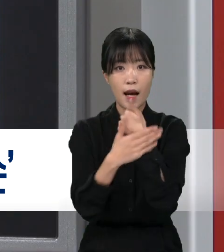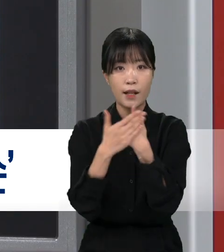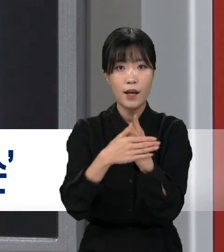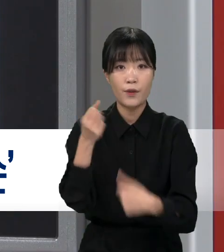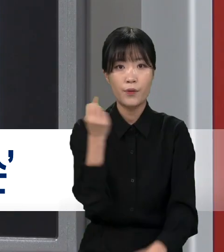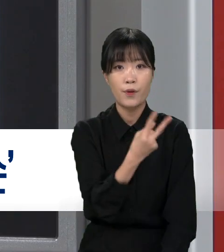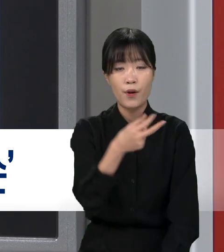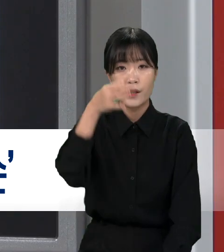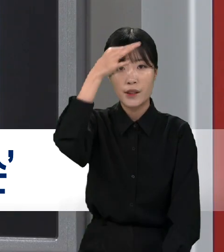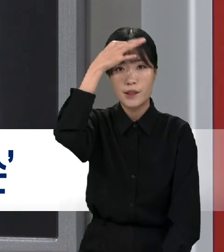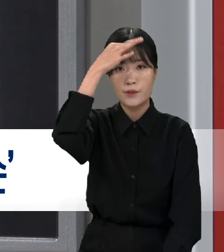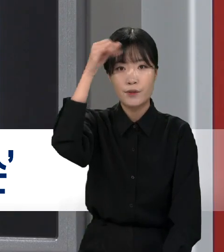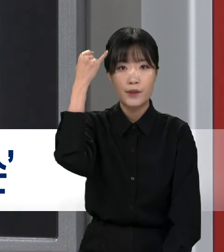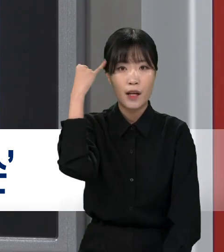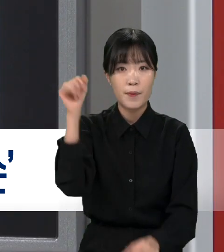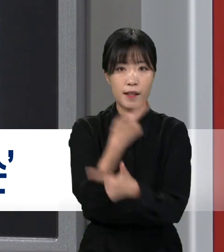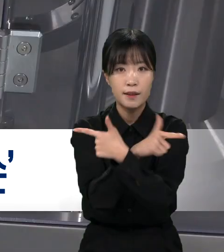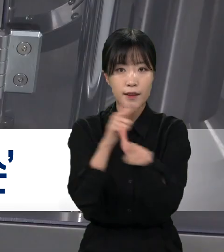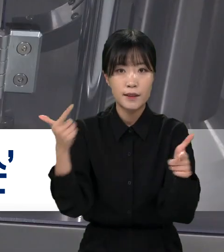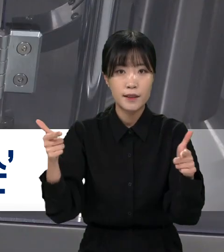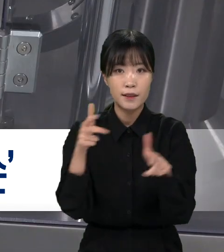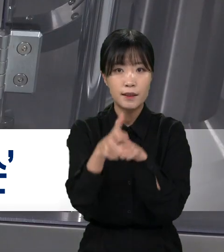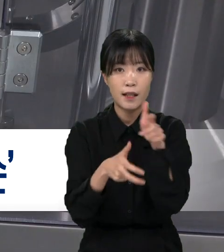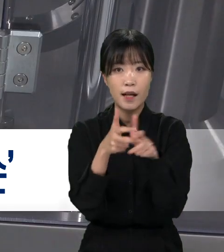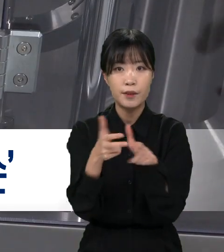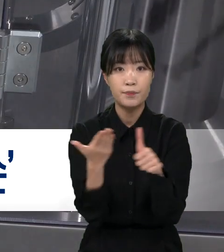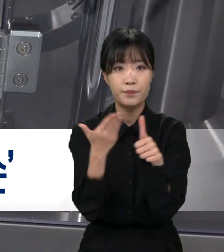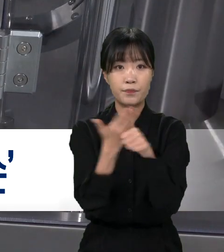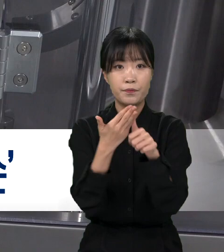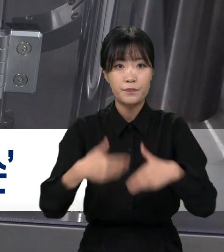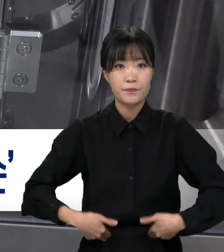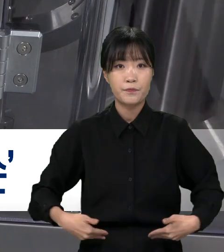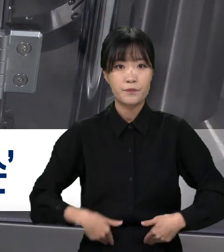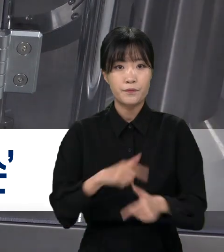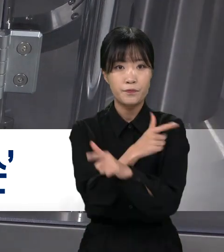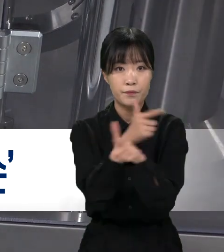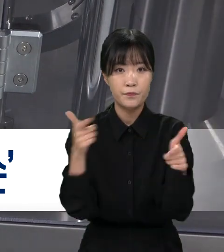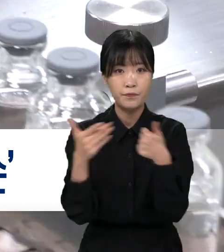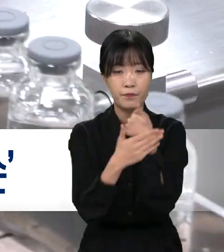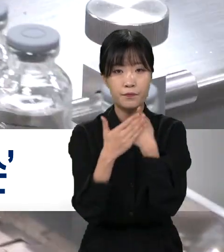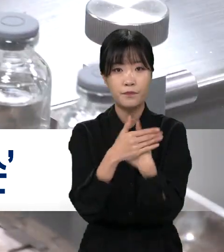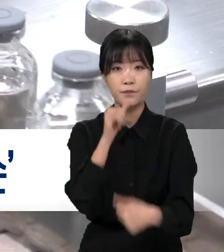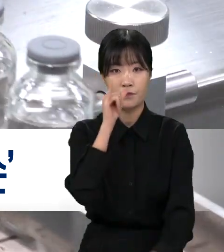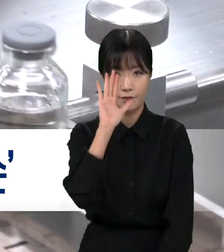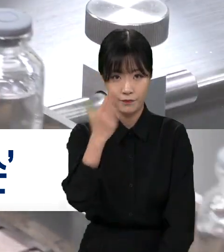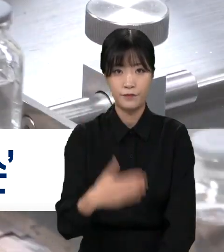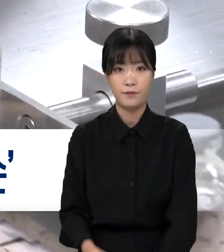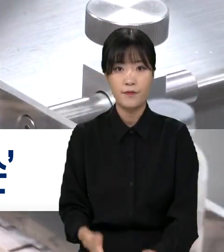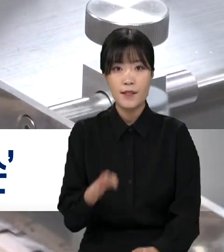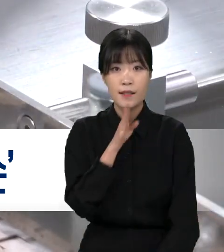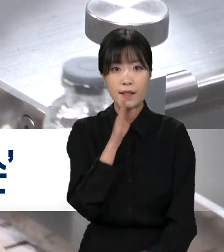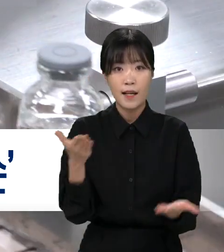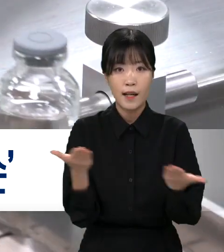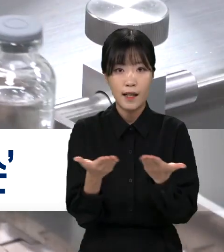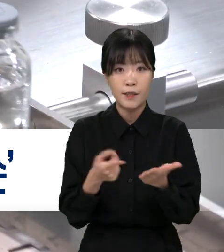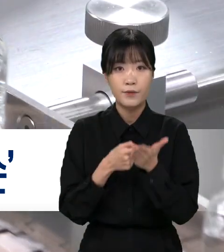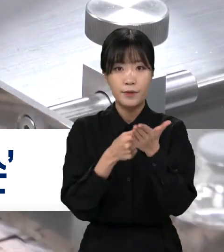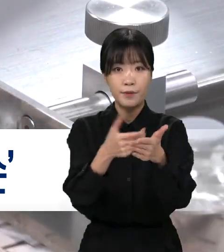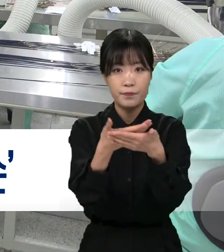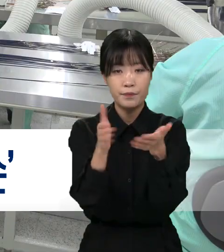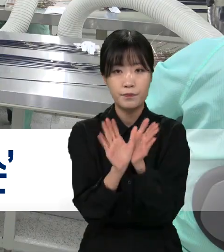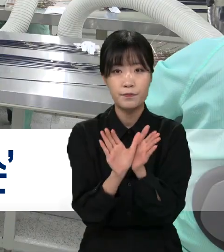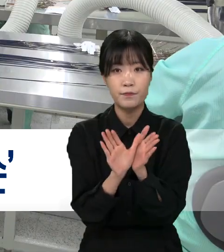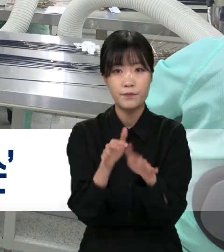지정되면 빠른 인허가 세제 혜택을 비롯해 기술 개발 등 전략산업육성 에 필요한 여러 혜택을